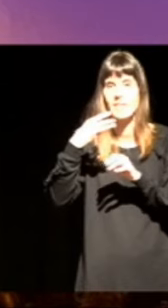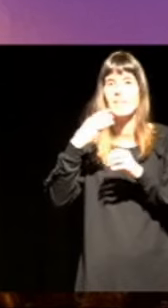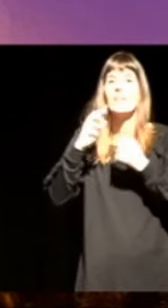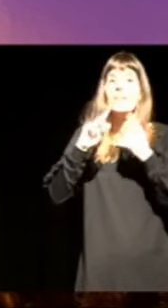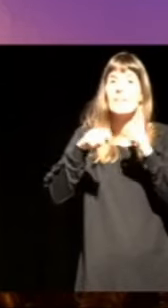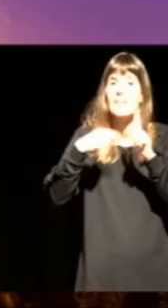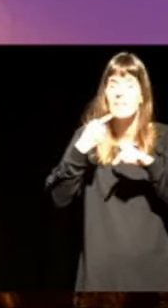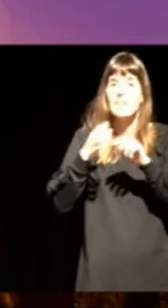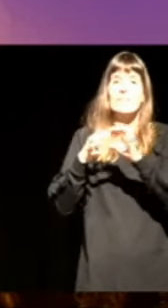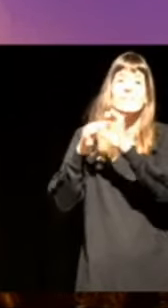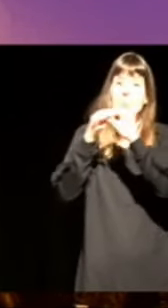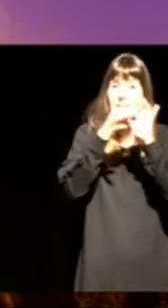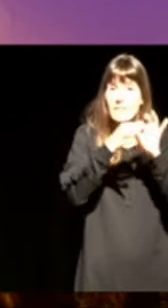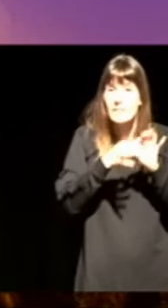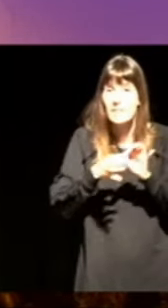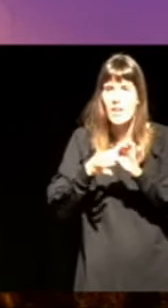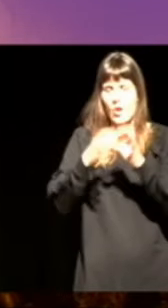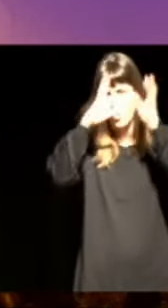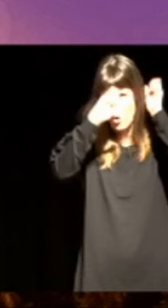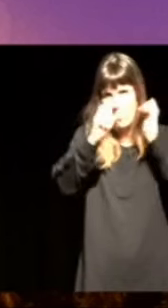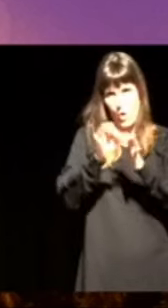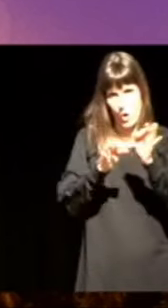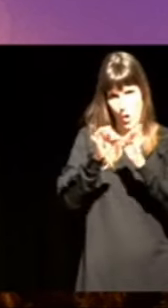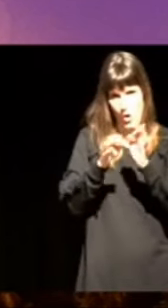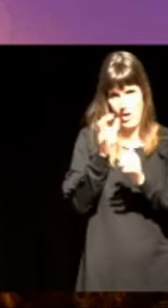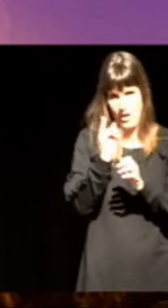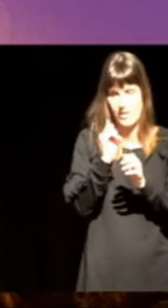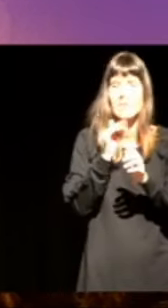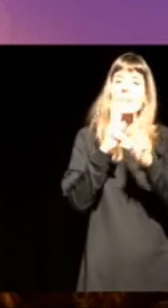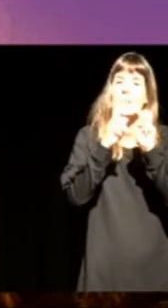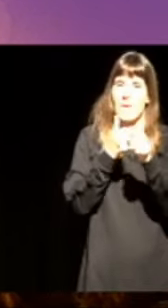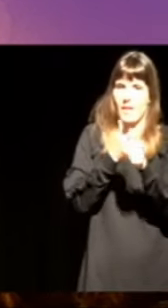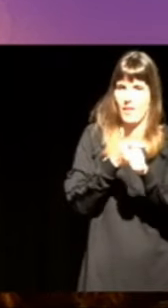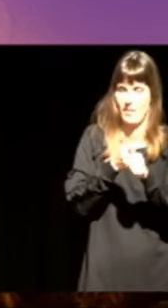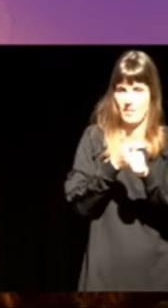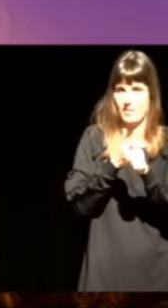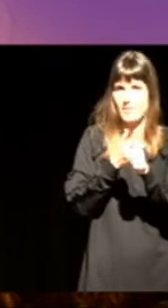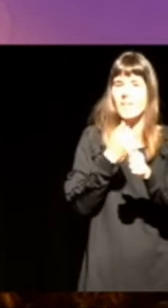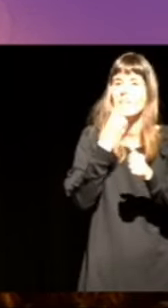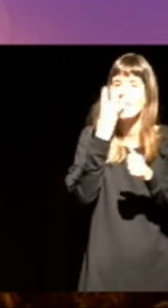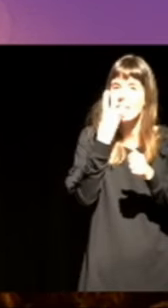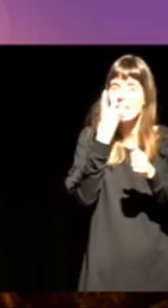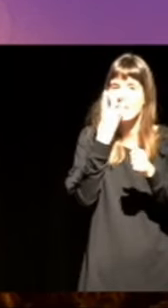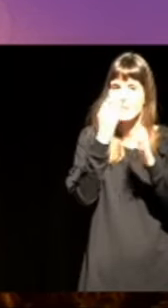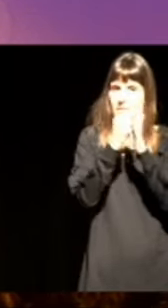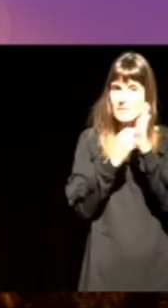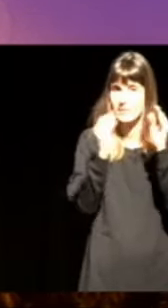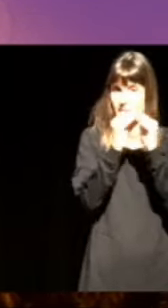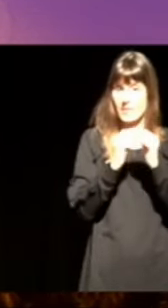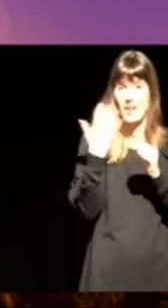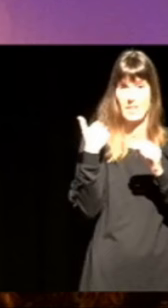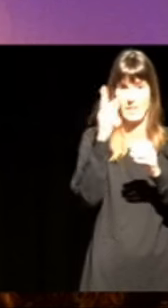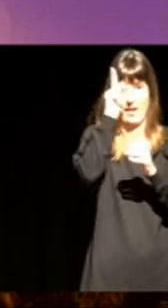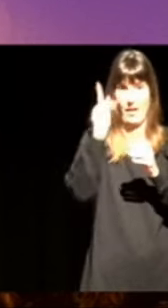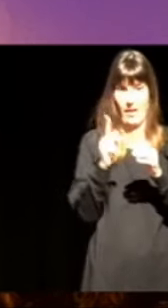lotura zuzena dutenak protokoloarekin, jazarpen protokoloarekin. hiru irizpide komun, lehen ikusi dituguna,